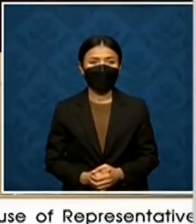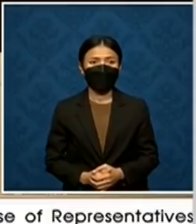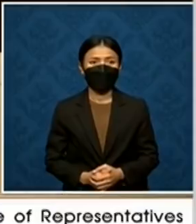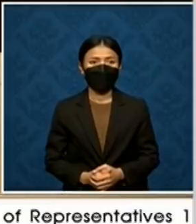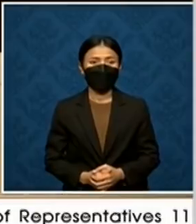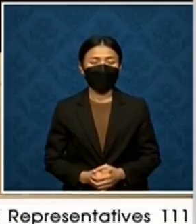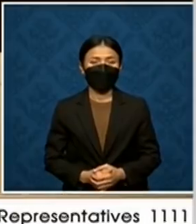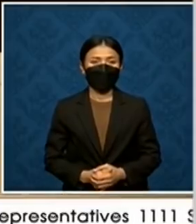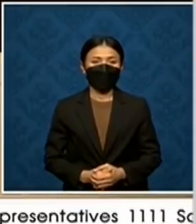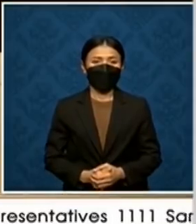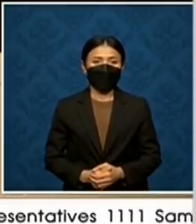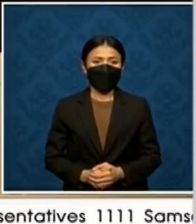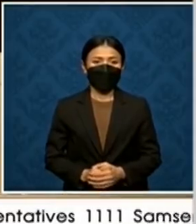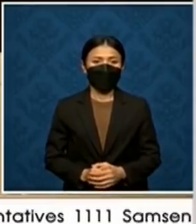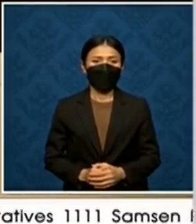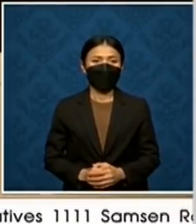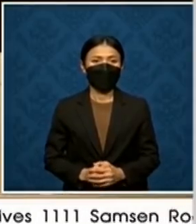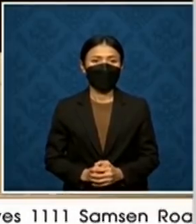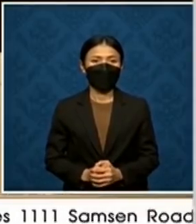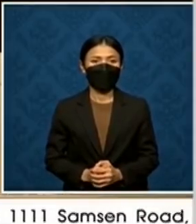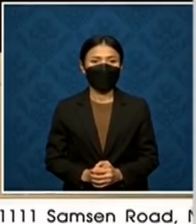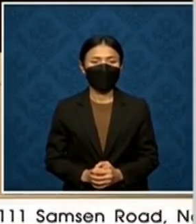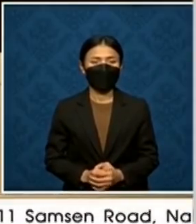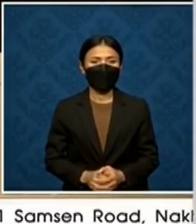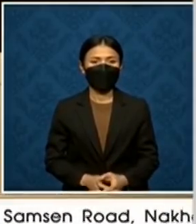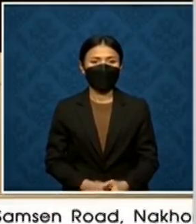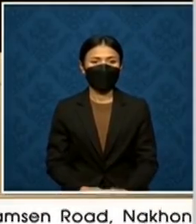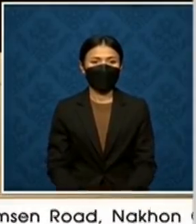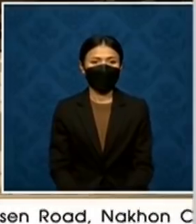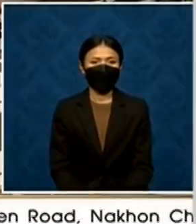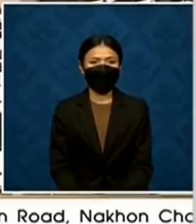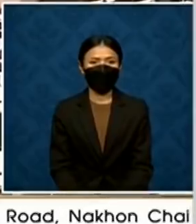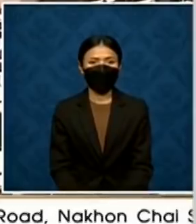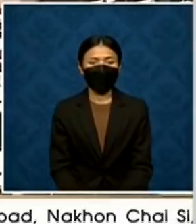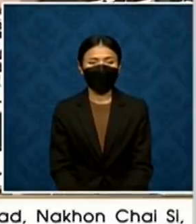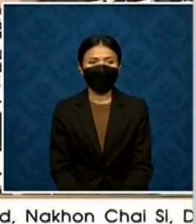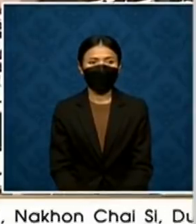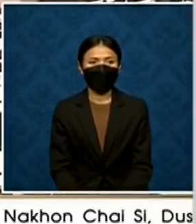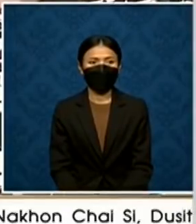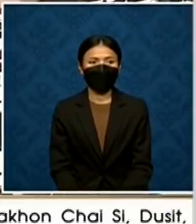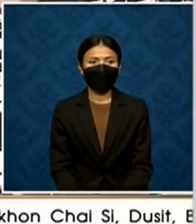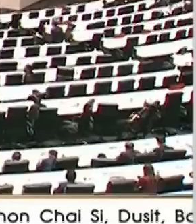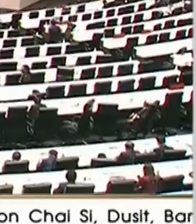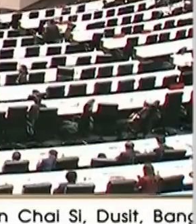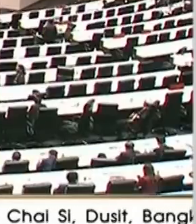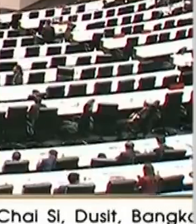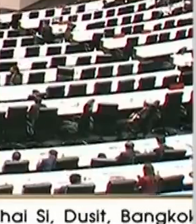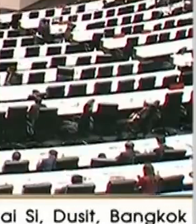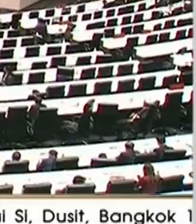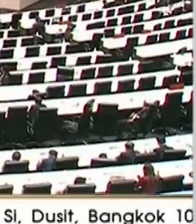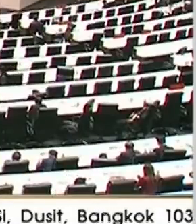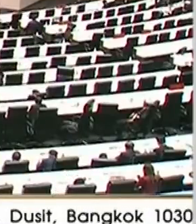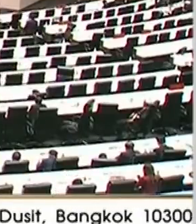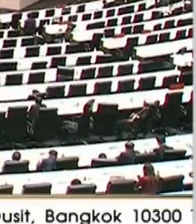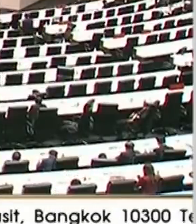ซึ่งในส่วนของการองค์ประชุมนั้นเราจะเห็นได้ชัดว่าเวลานี้ก็คือการที่ไม่กดบั